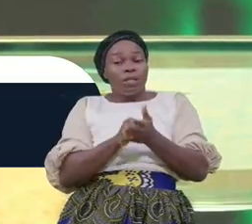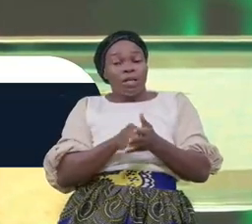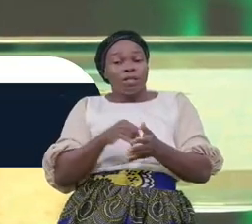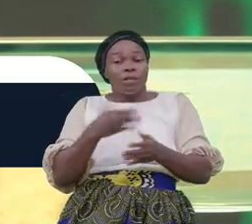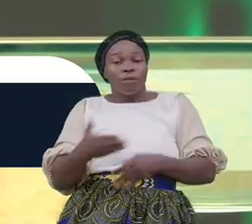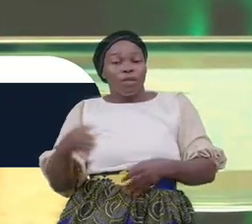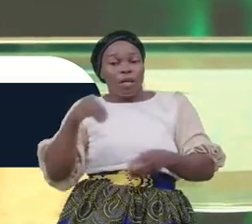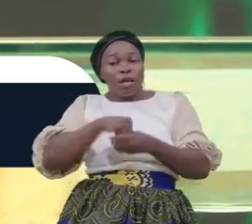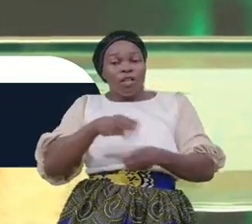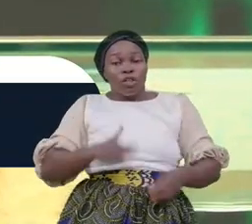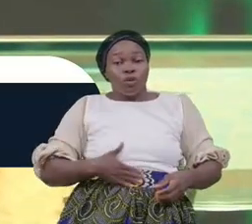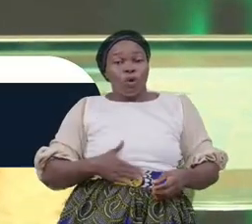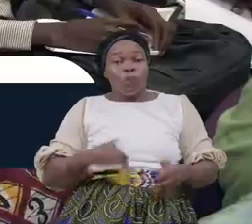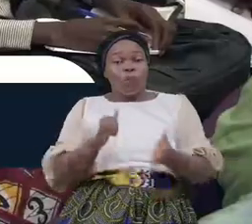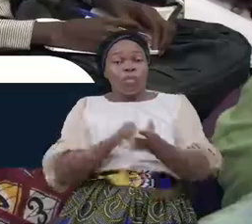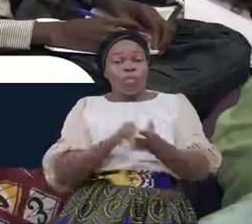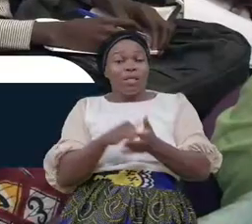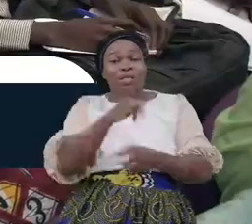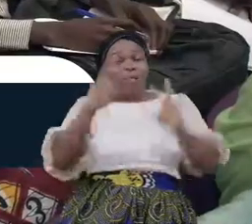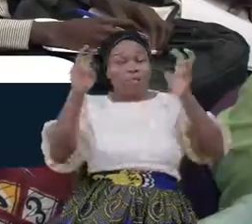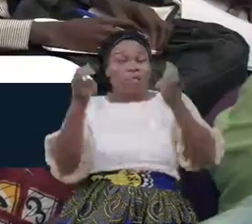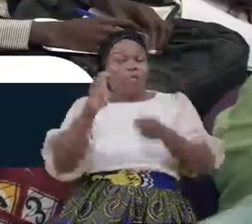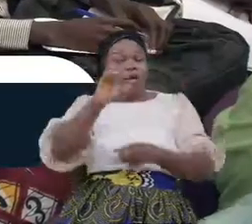soir, la chose là